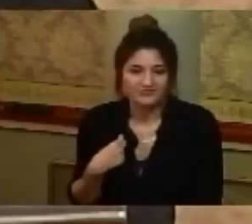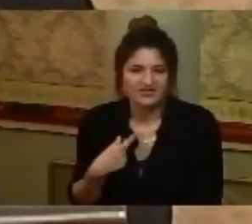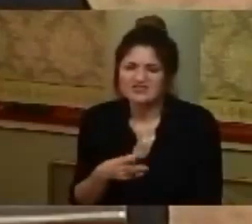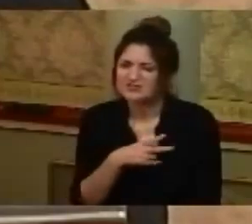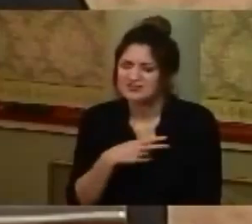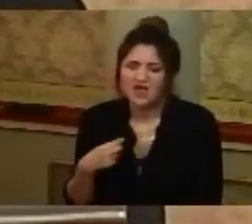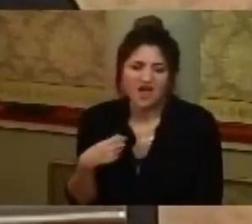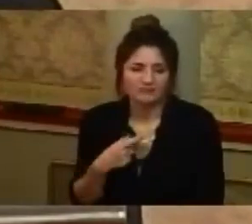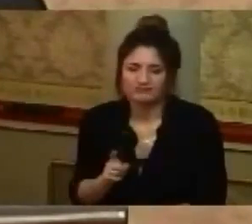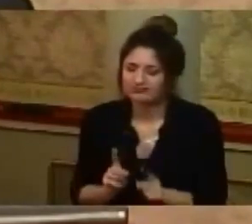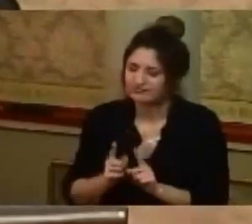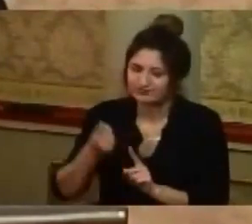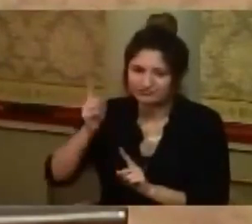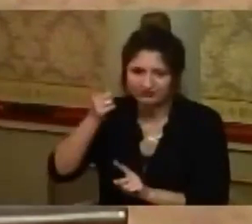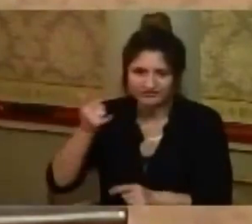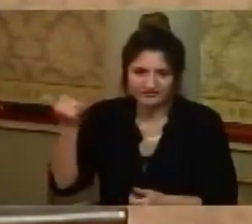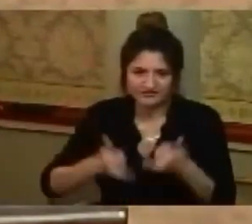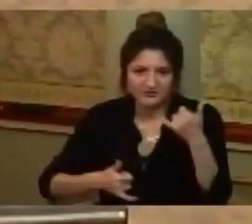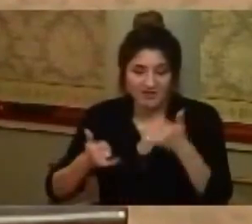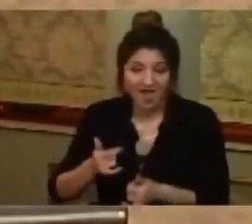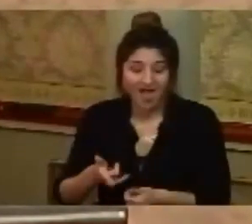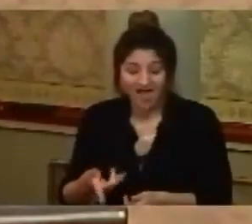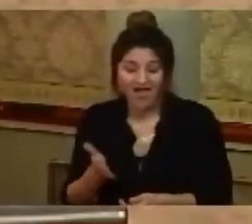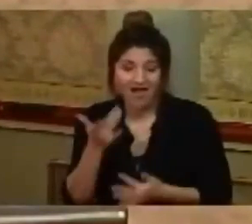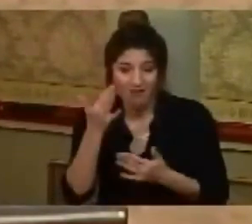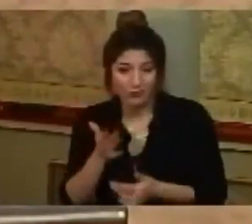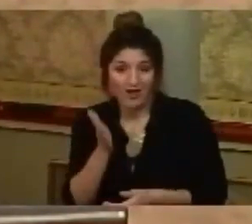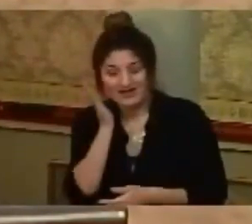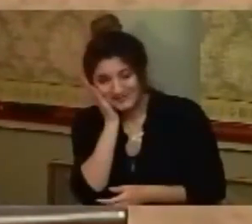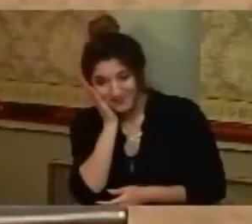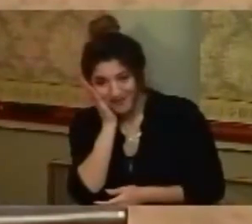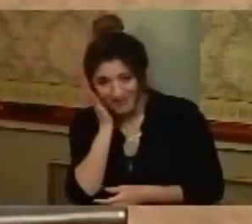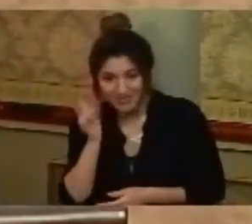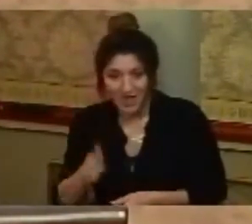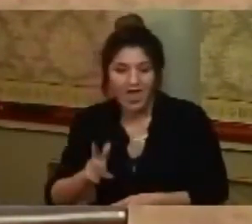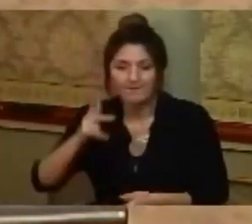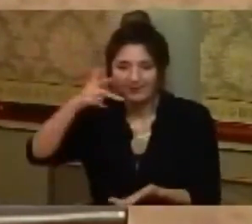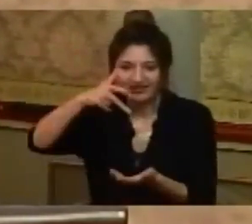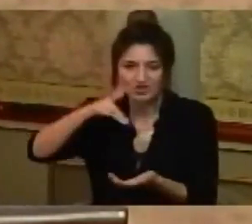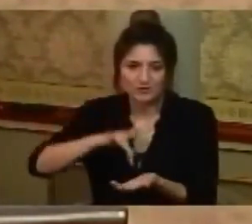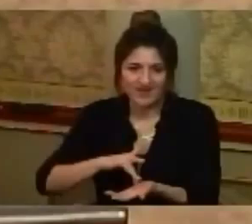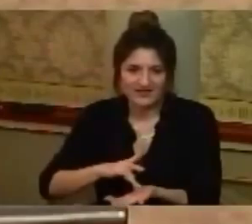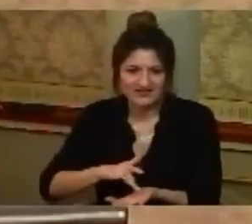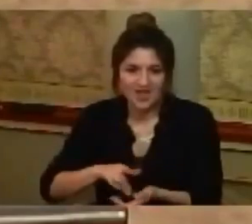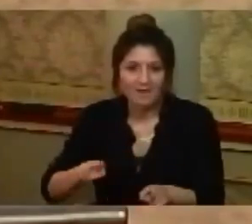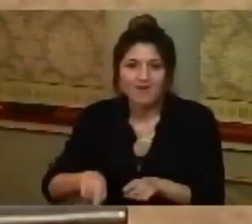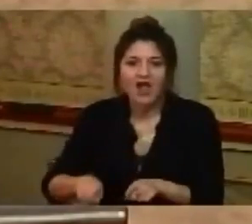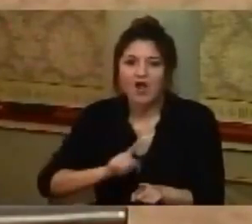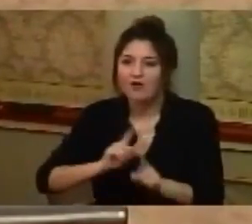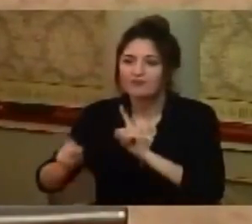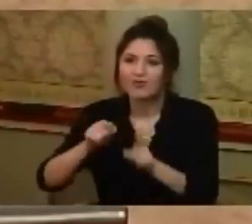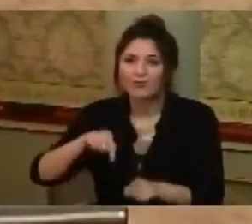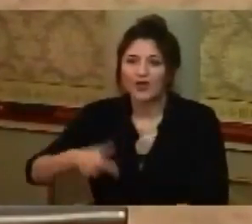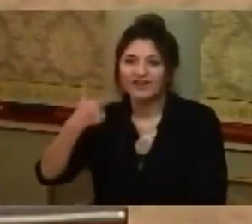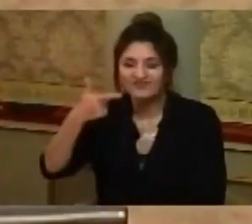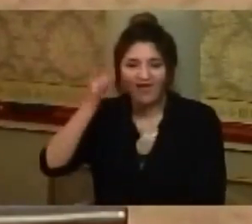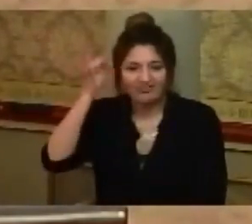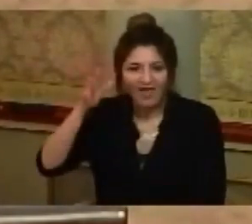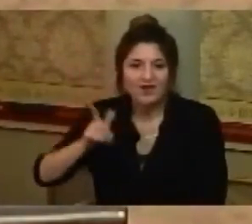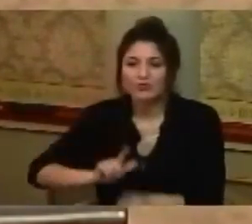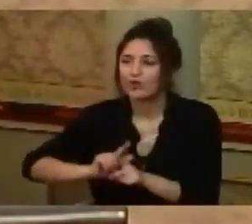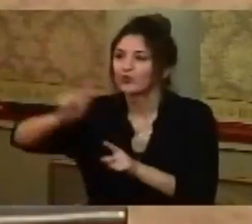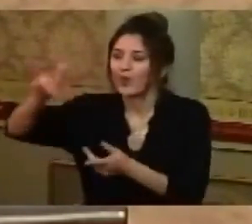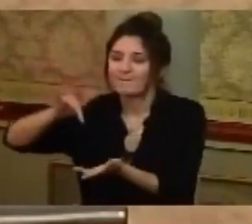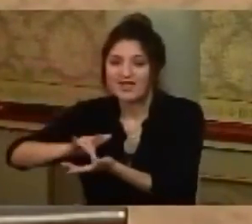Daleko prvi. A po broju noćenja treći. Jer smo mi, ko protočni bojler, dođu ljudi dva dana, idu dalje na